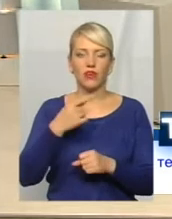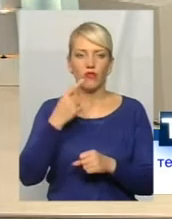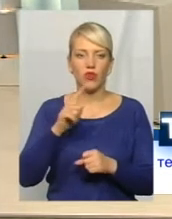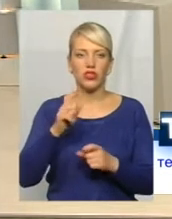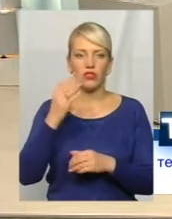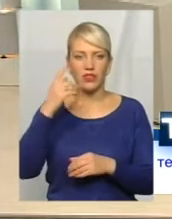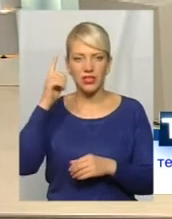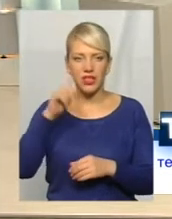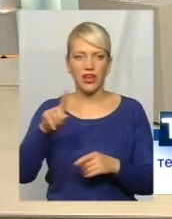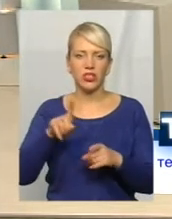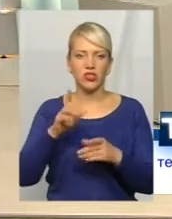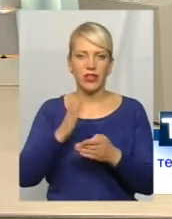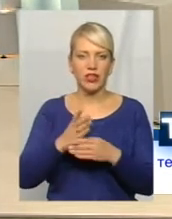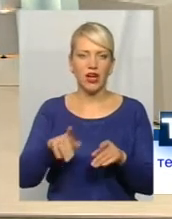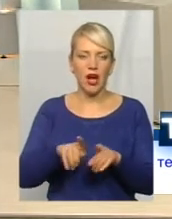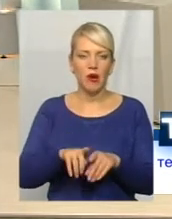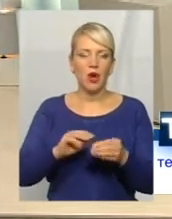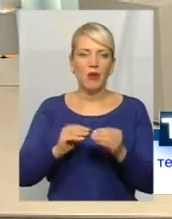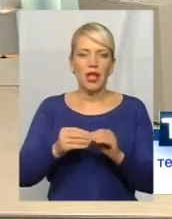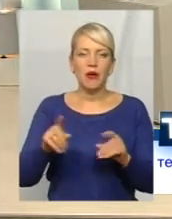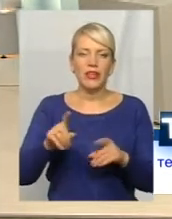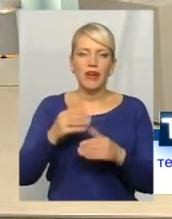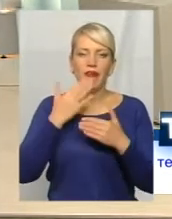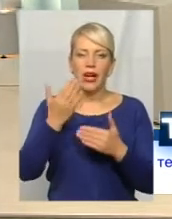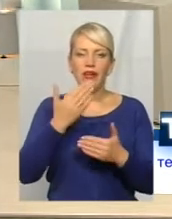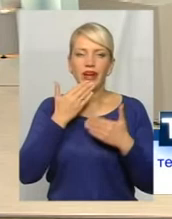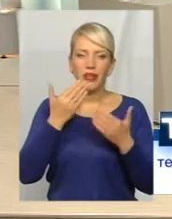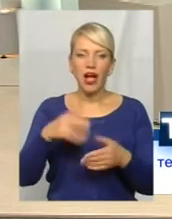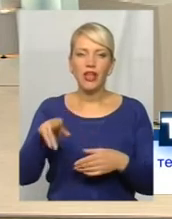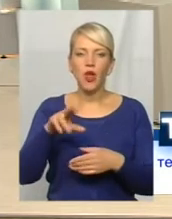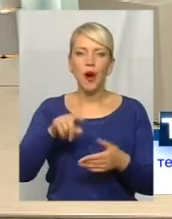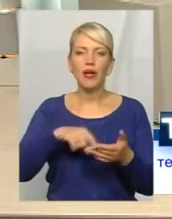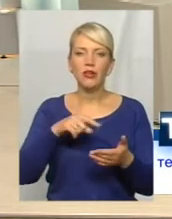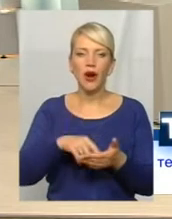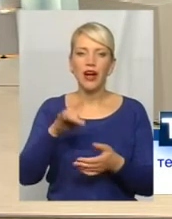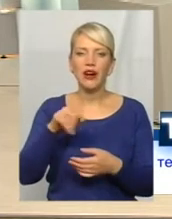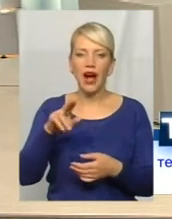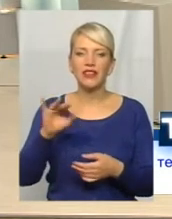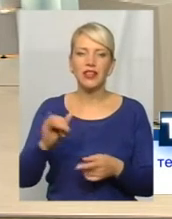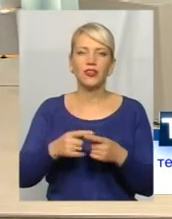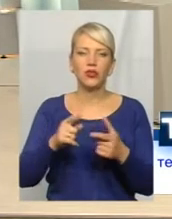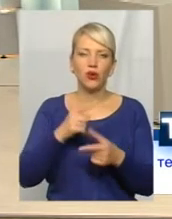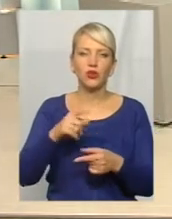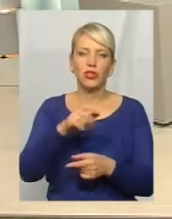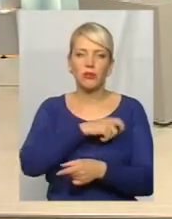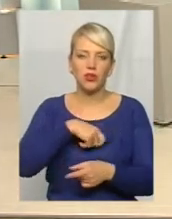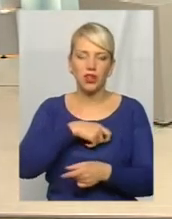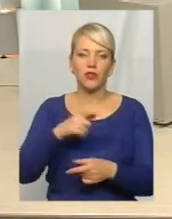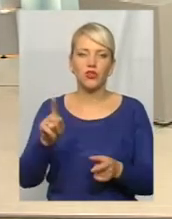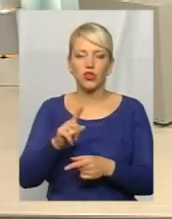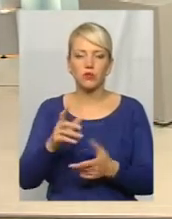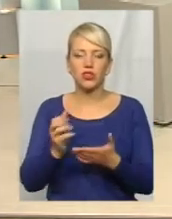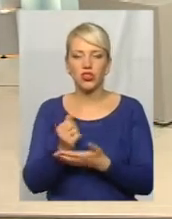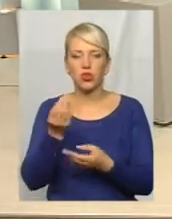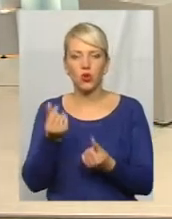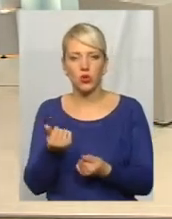ви знаєте, що є така проблема? Чи зверталися до міської влади, до депутатів, аби знайшли